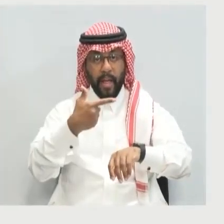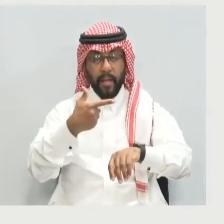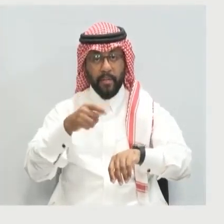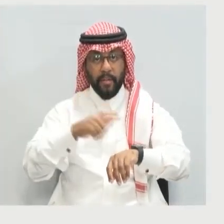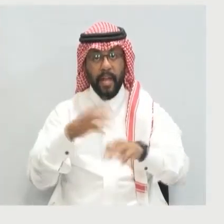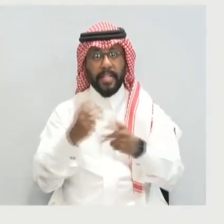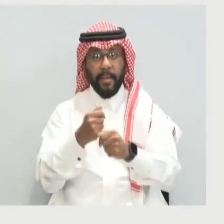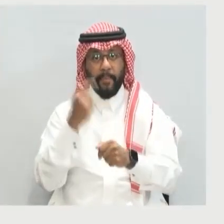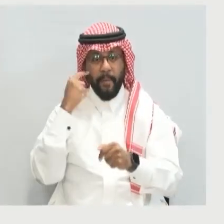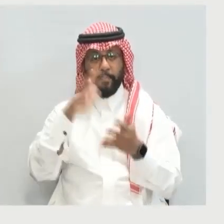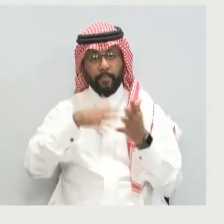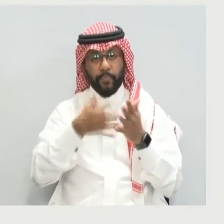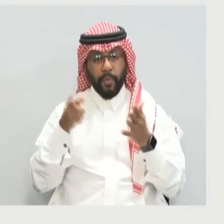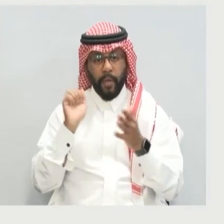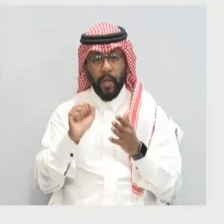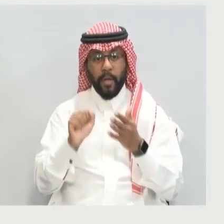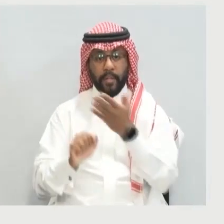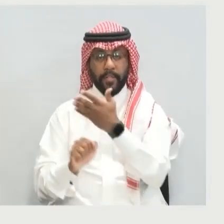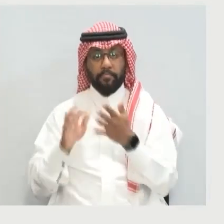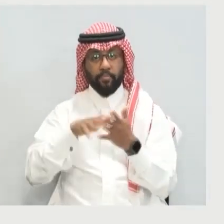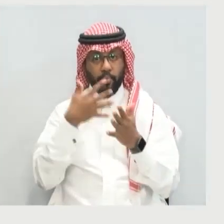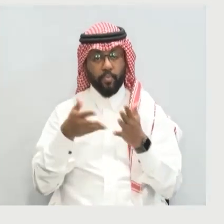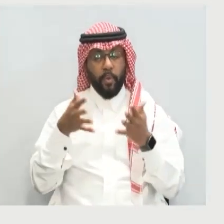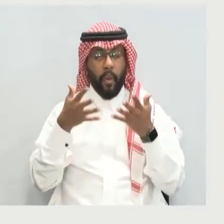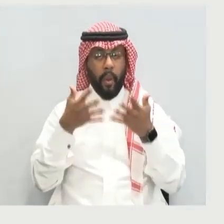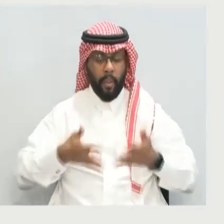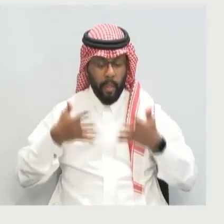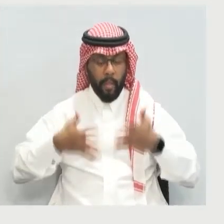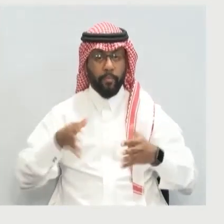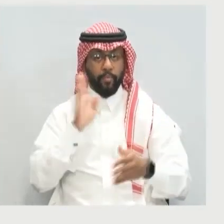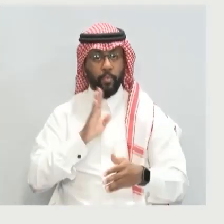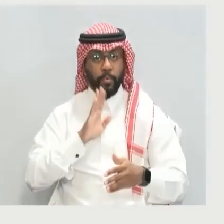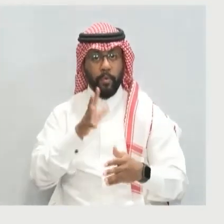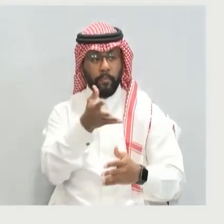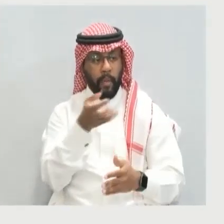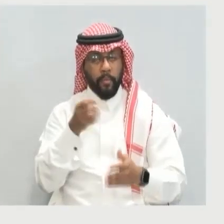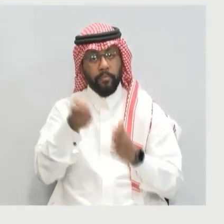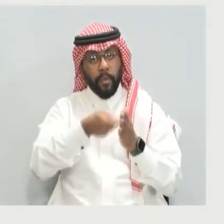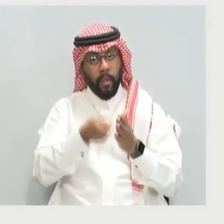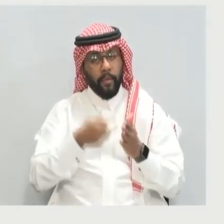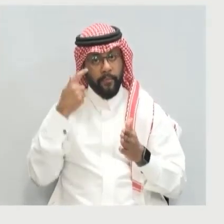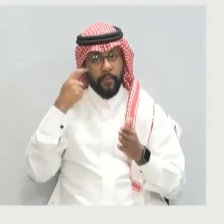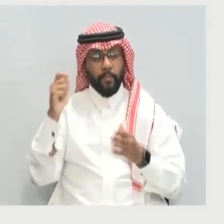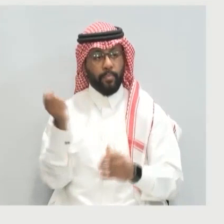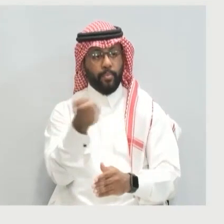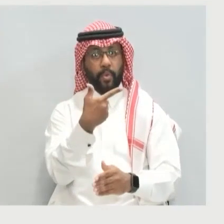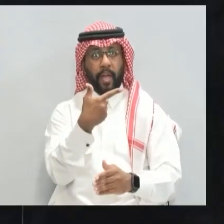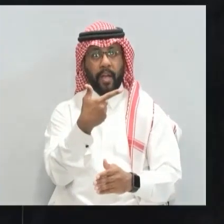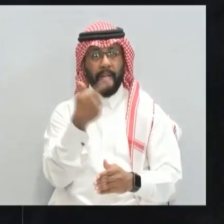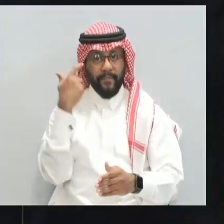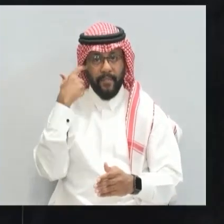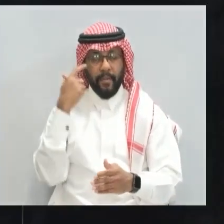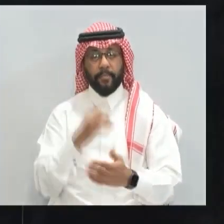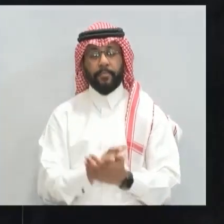ايضا يبين الجدول هذا هو الجدول المقابل النتائج التجربيه التي تم الحصول عليها عند قياس تركيز خامس